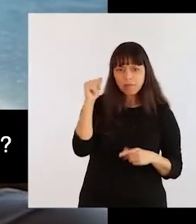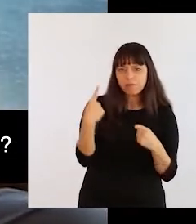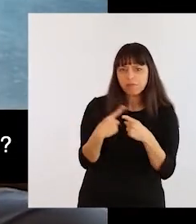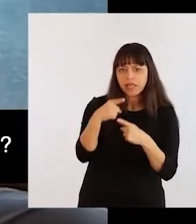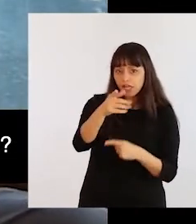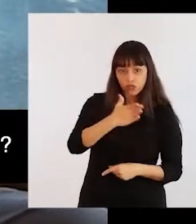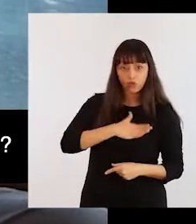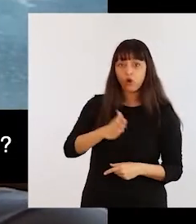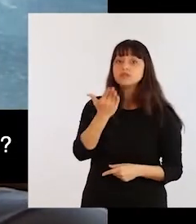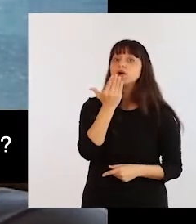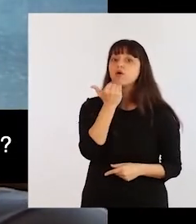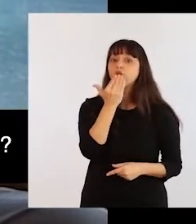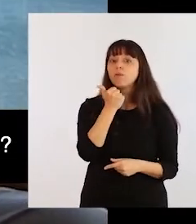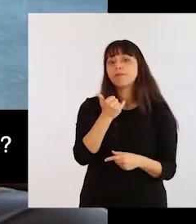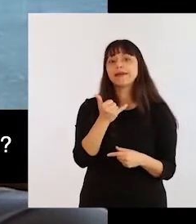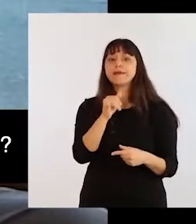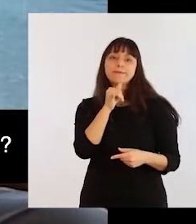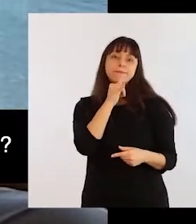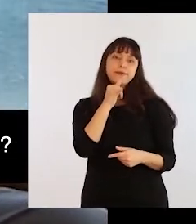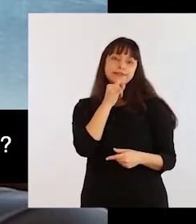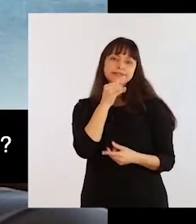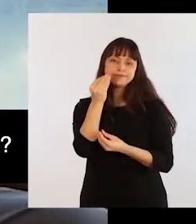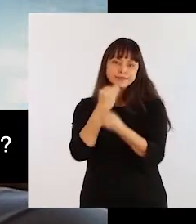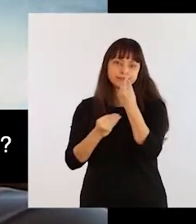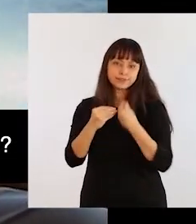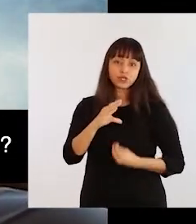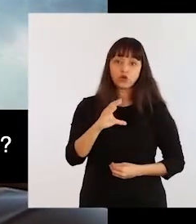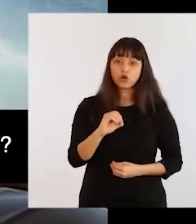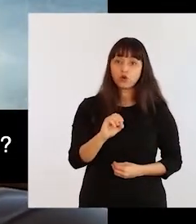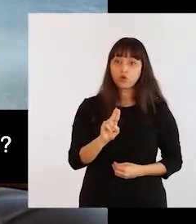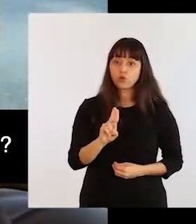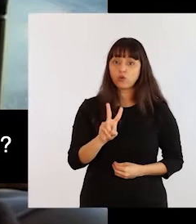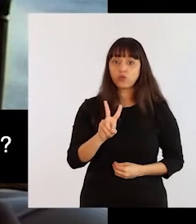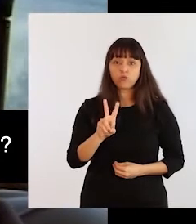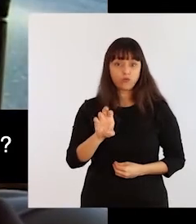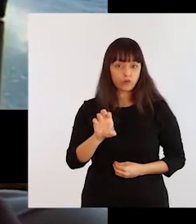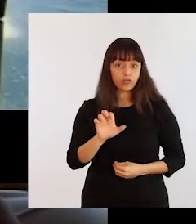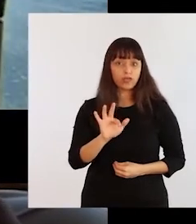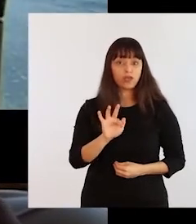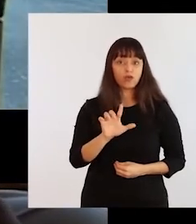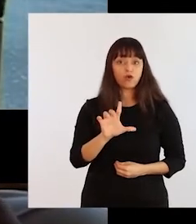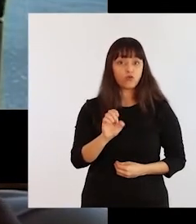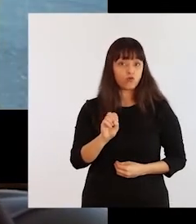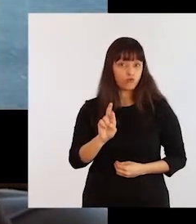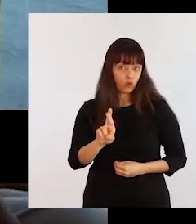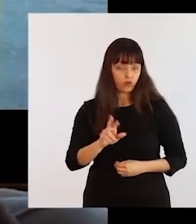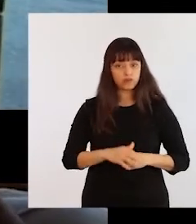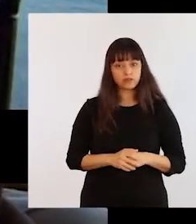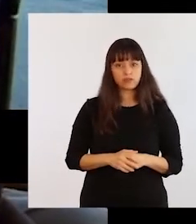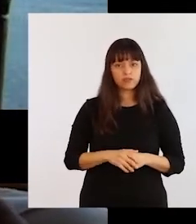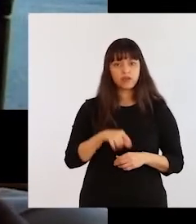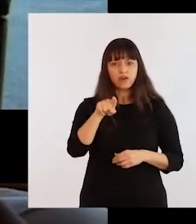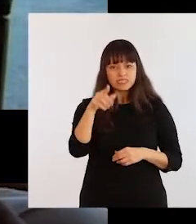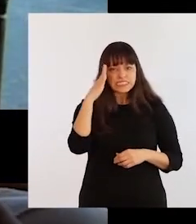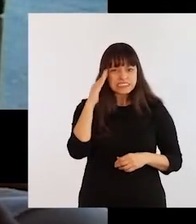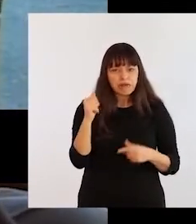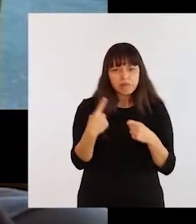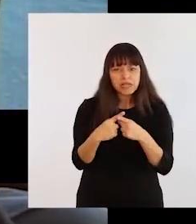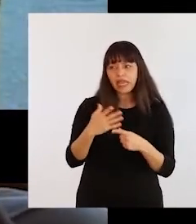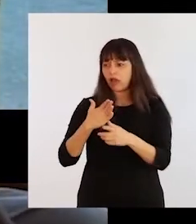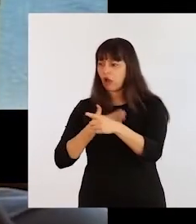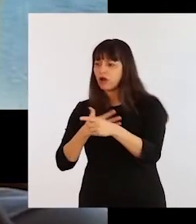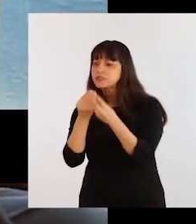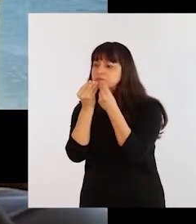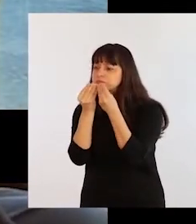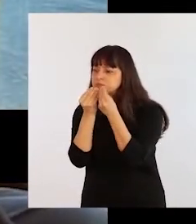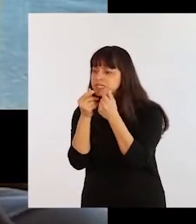pourquoi on déteste le chou-fleur ou le. Est-ce qu'on sait pourquoi ? Est-ce qu'on comprend pourquoi on